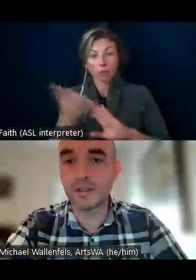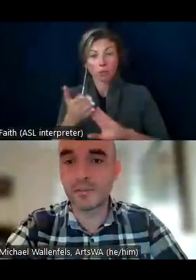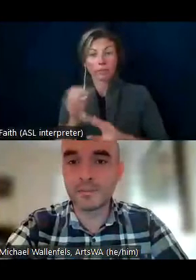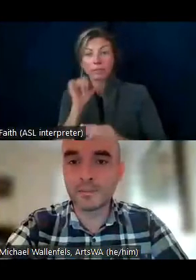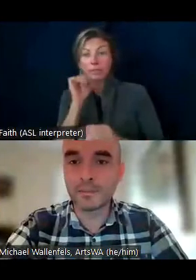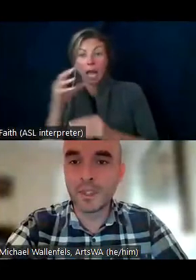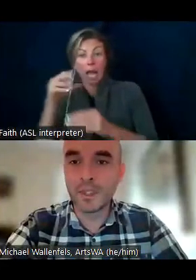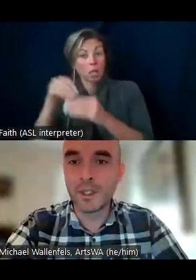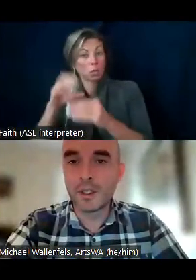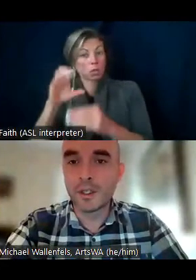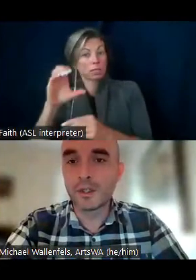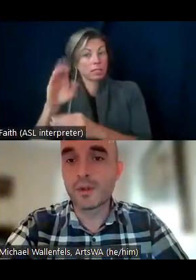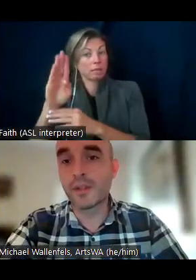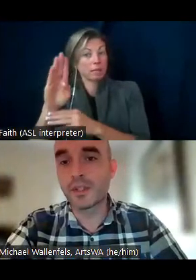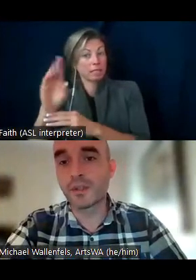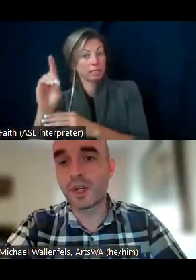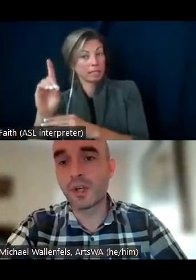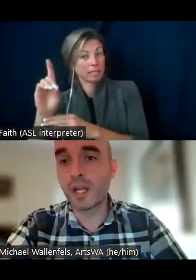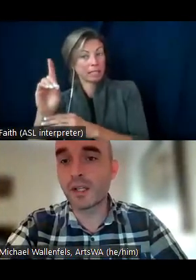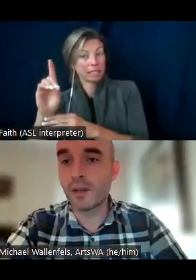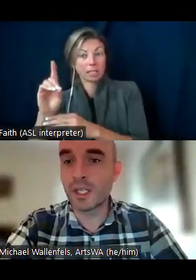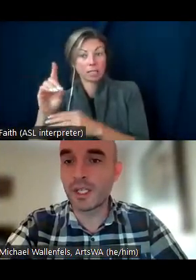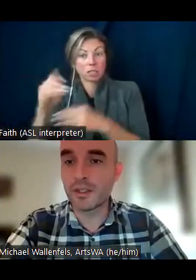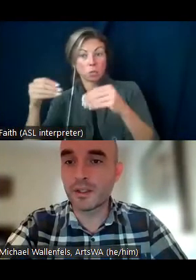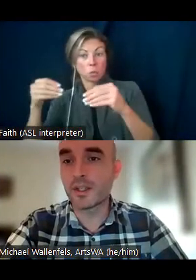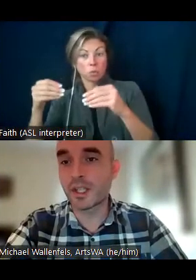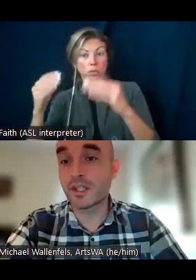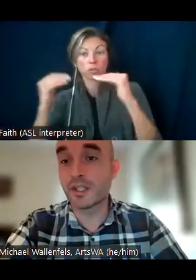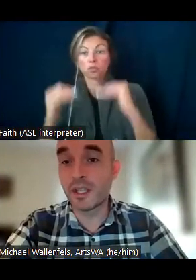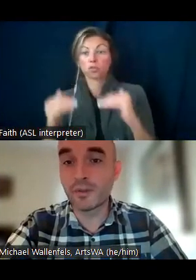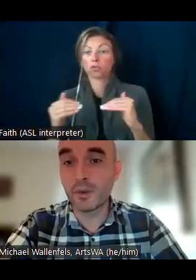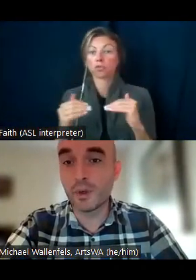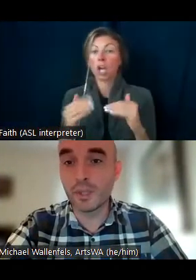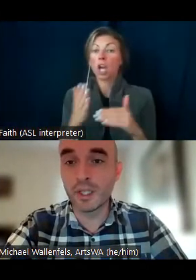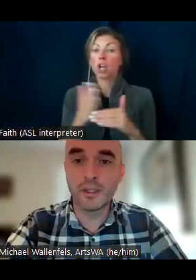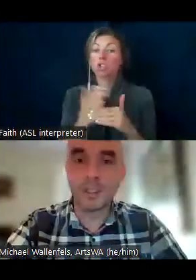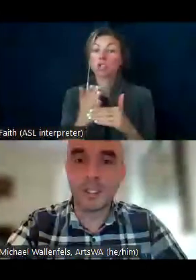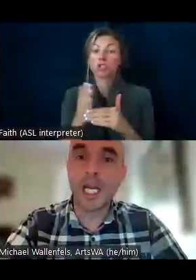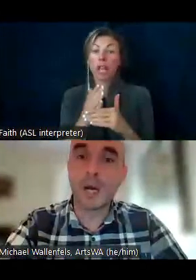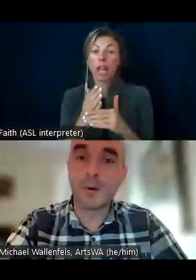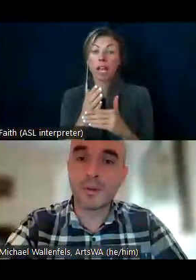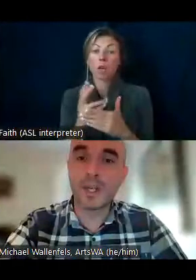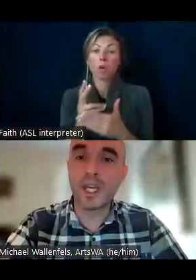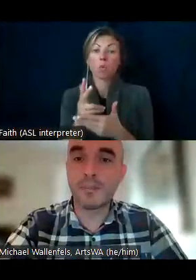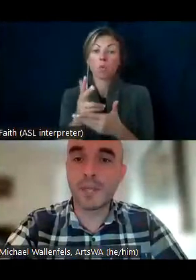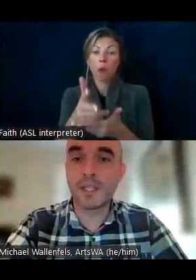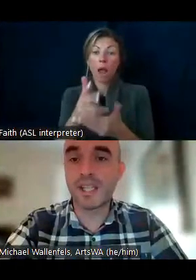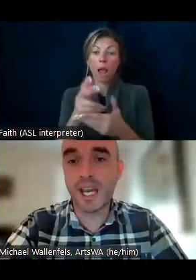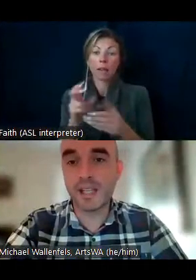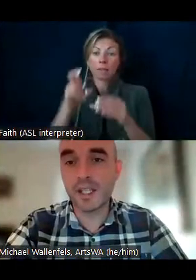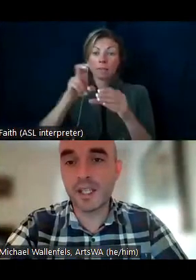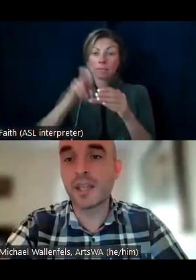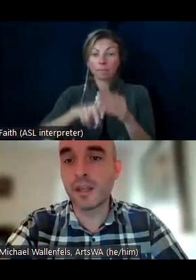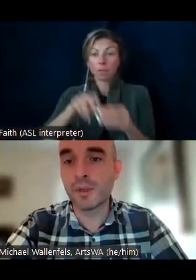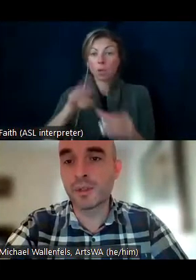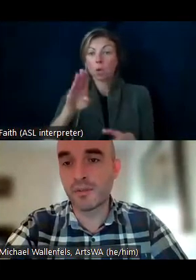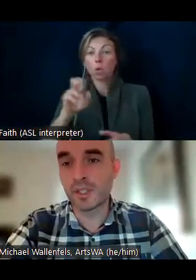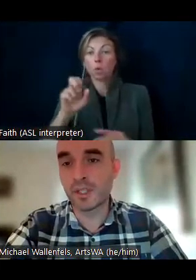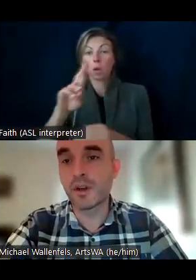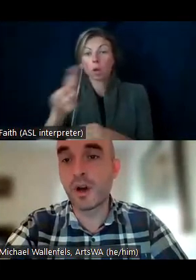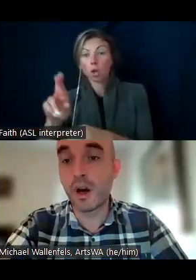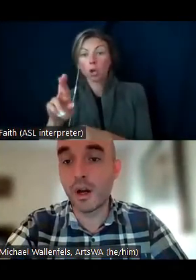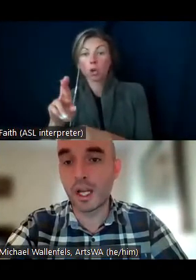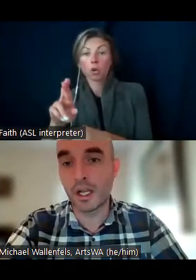받은 마리화나 대마초 이런 작업, CBD 소매점은 제외되고요. 립스와 우버 같은 이런